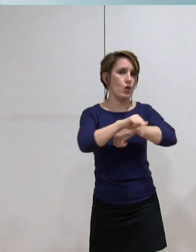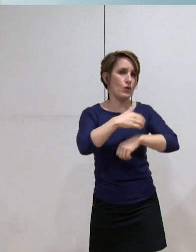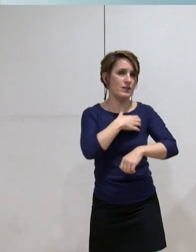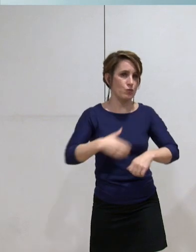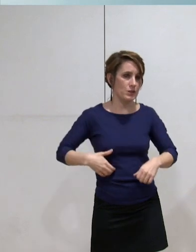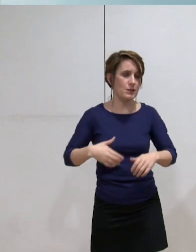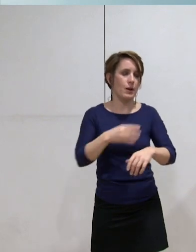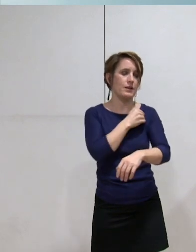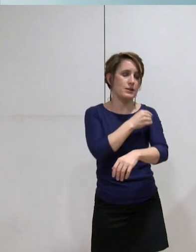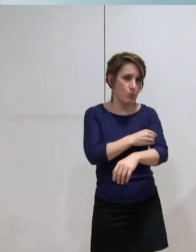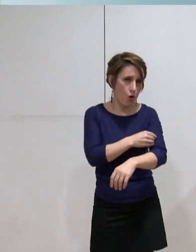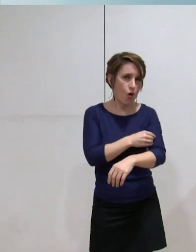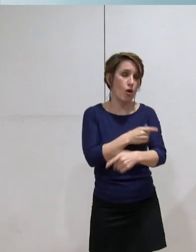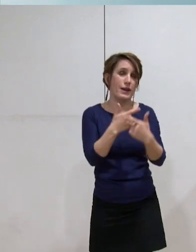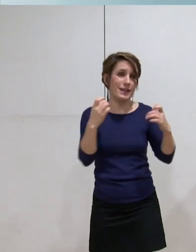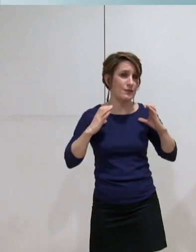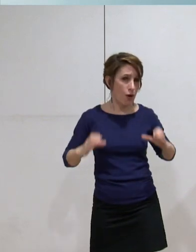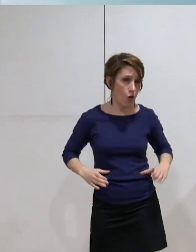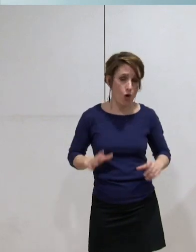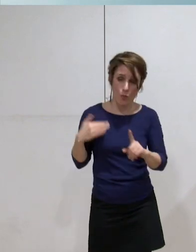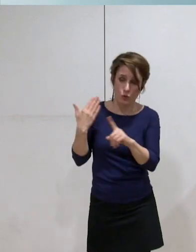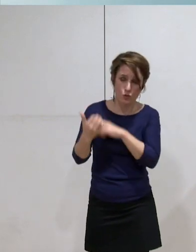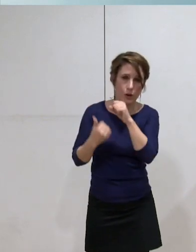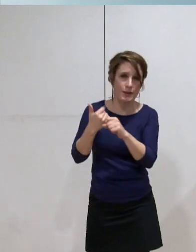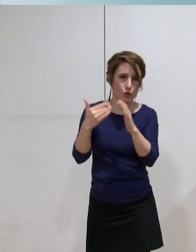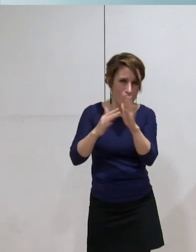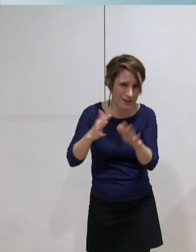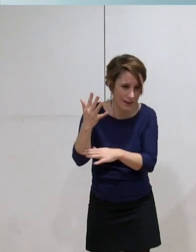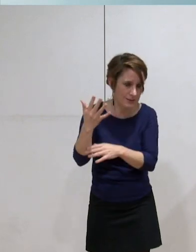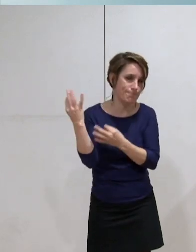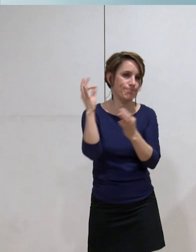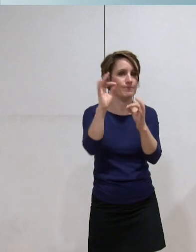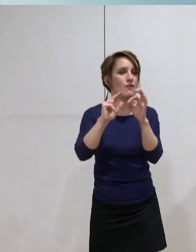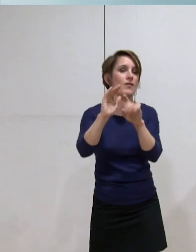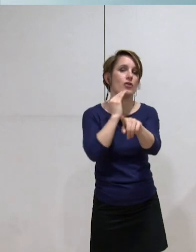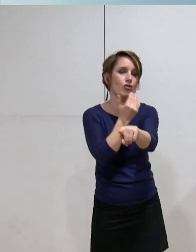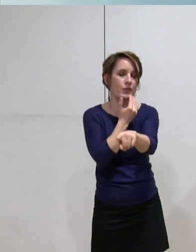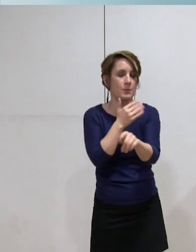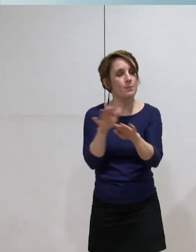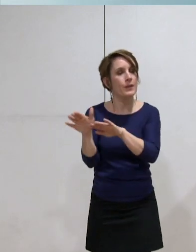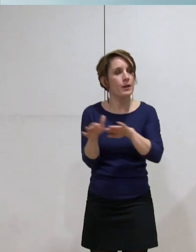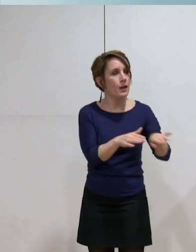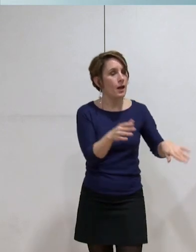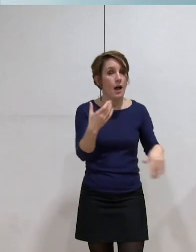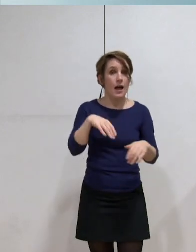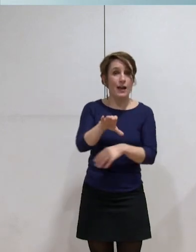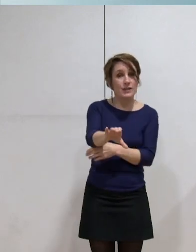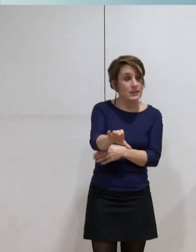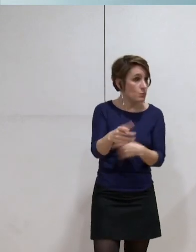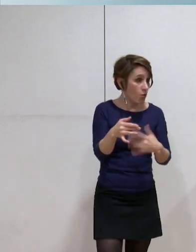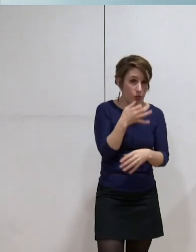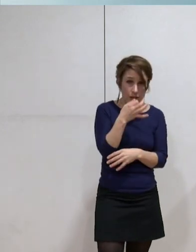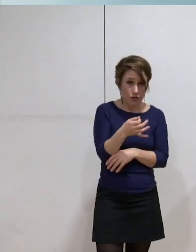l'ensemble des clubs pendant tout au long de l'année 2015 les investissements ça a été dit sont